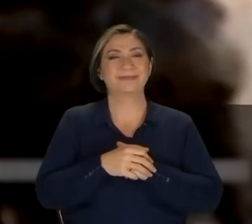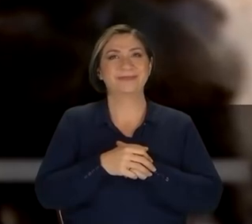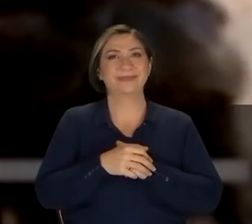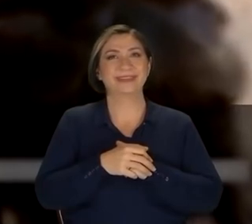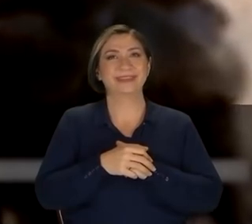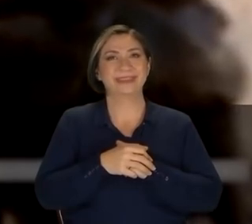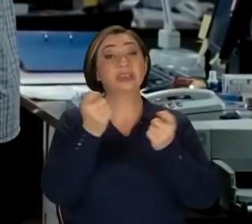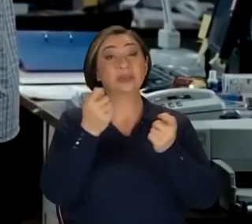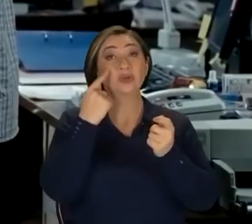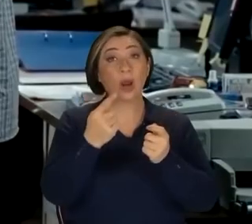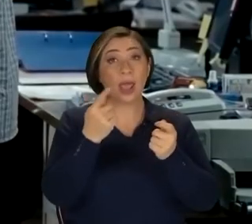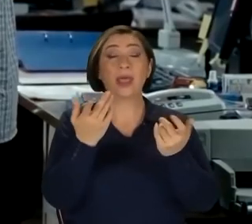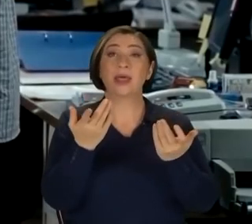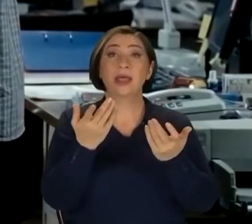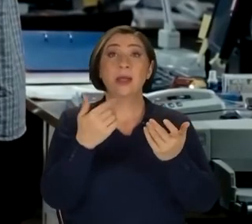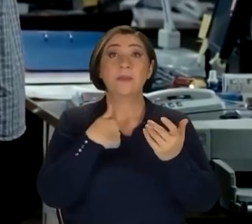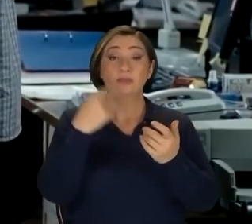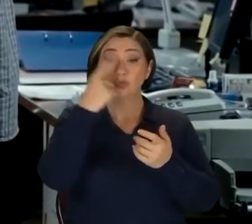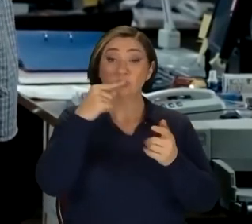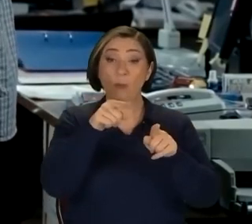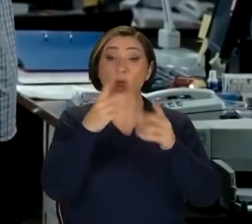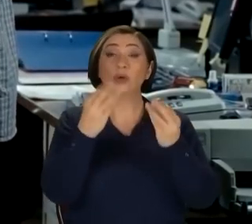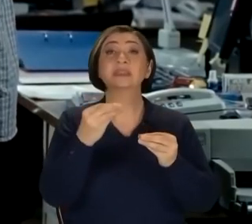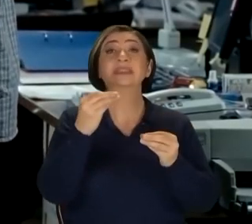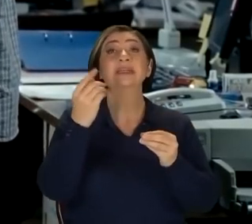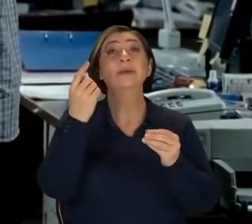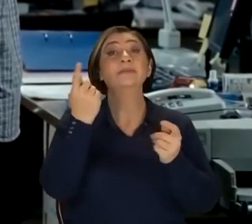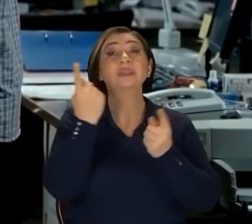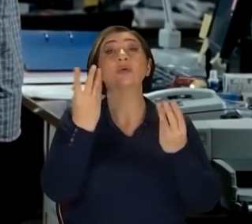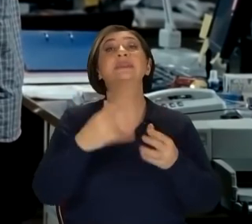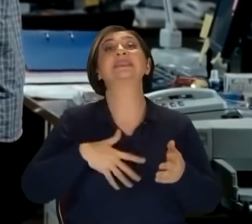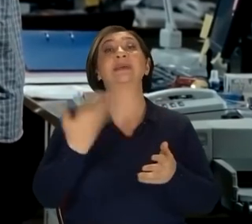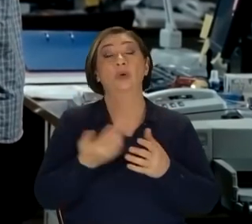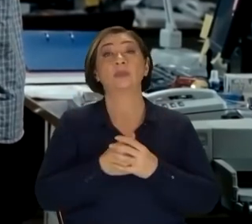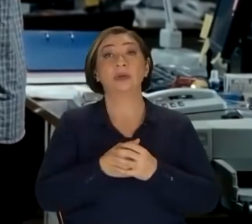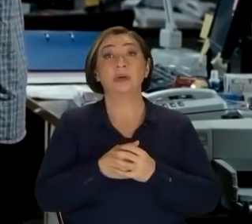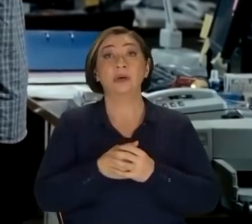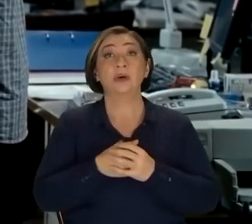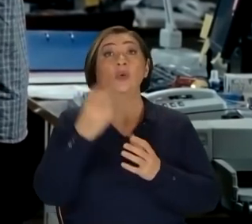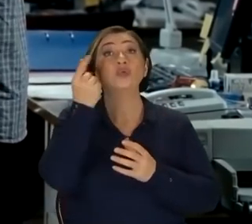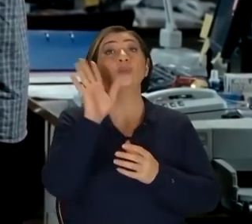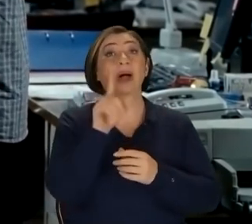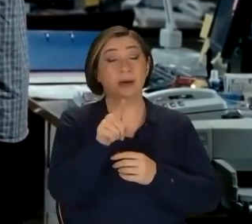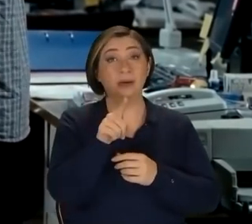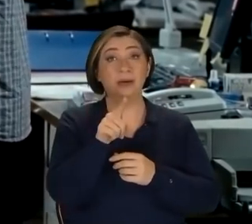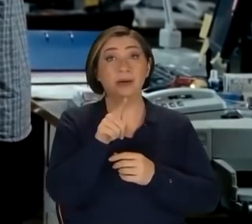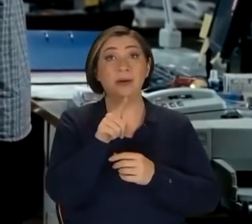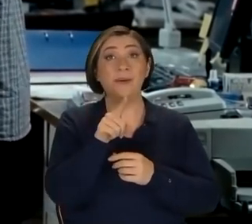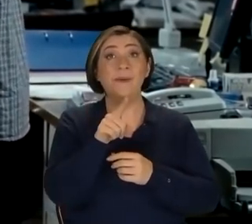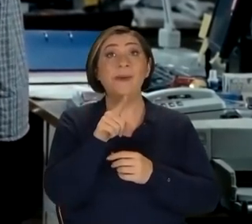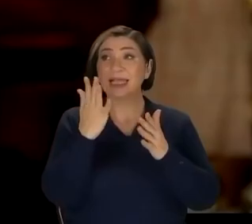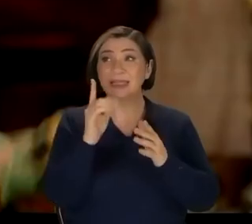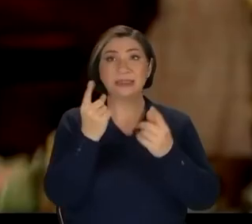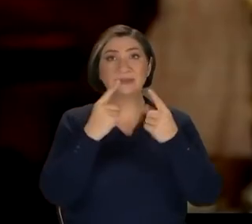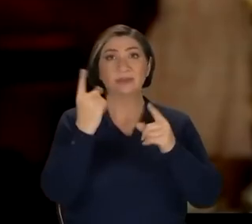Cherokee'lerden istenmeyen tüy. Benim yüzümden de... Kendi başına işi yapmaya pek alıştın İdris Bey. Unutma, bu ekibin lideri hala